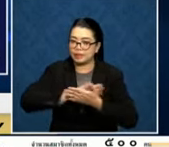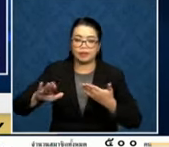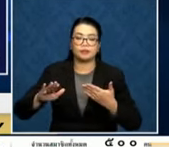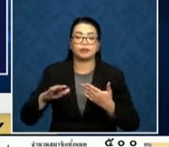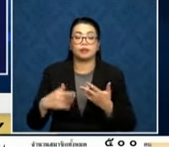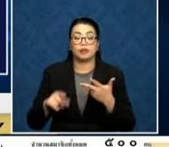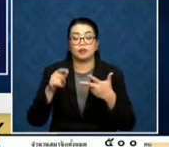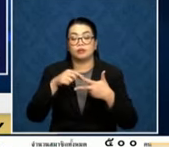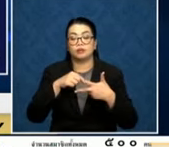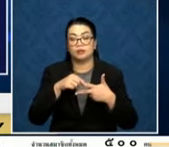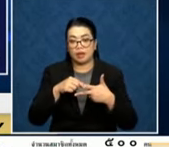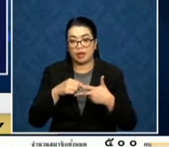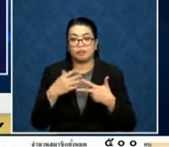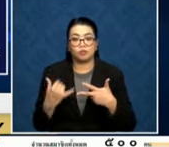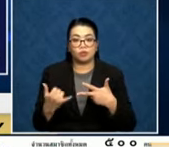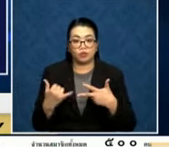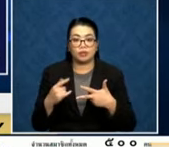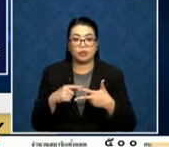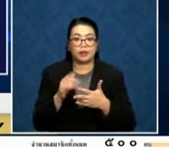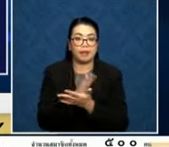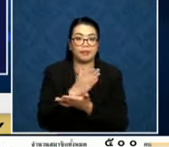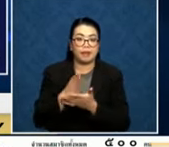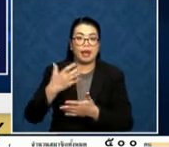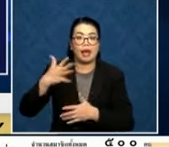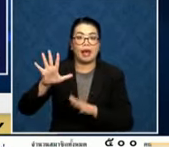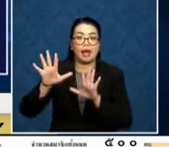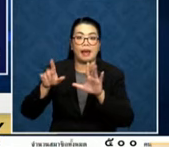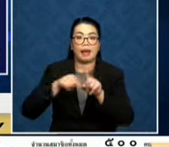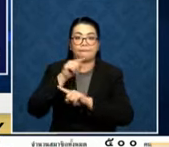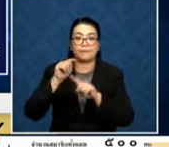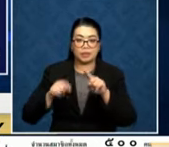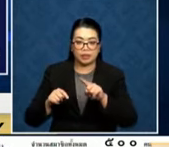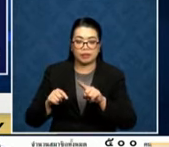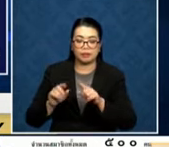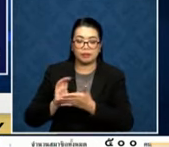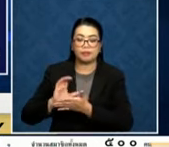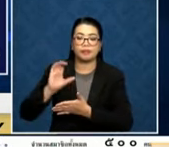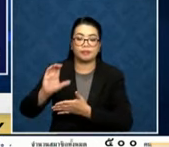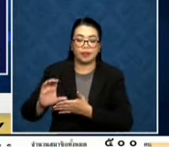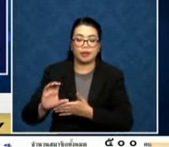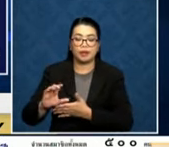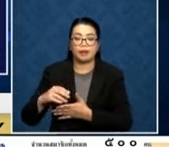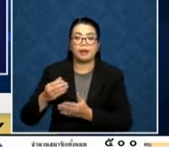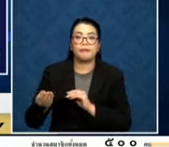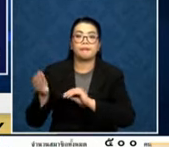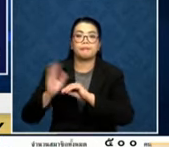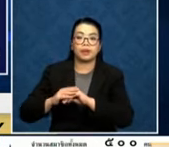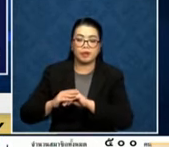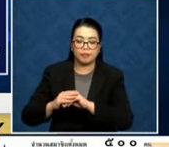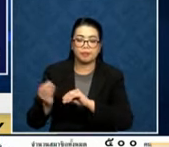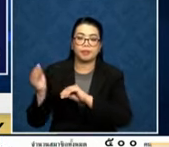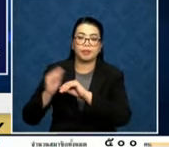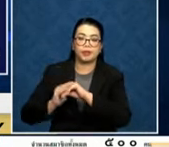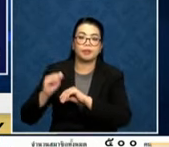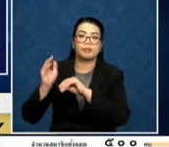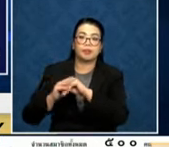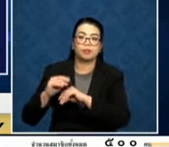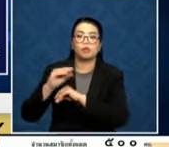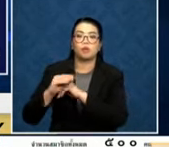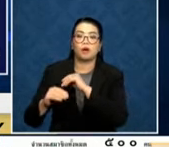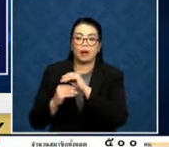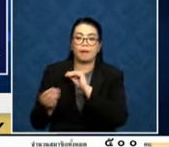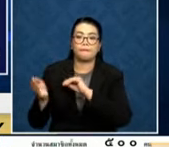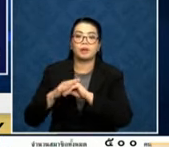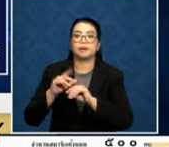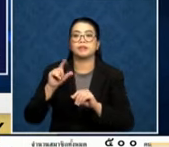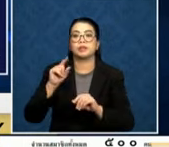วิสาหกิจใหม่จากปัจจุบันครับที่แบ่ง 5%ของเงินลงทุนในแต่ละปีไปกับการอัปเกรดโโครงสร้างในโครงการสมาร grdครับเพิ่ม